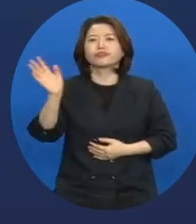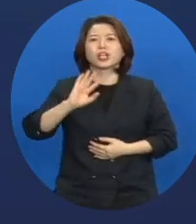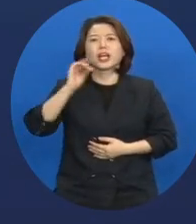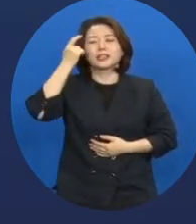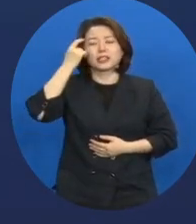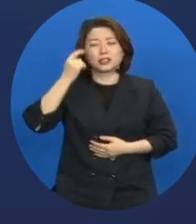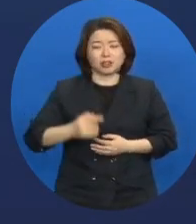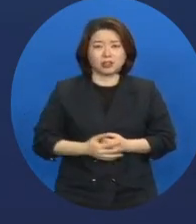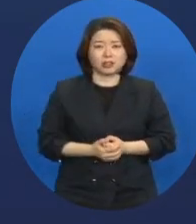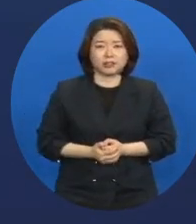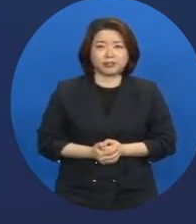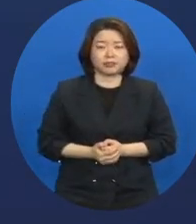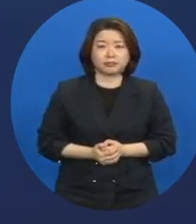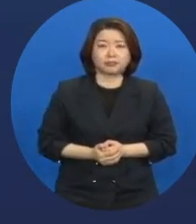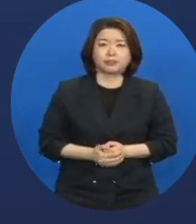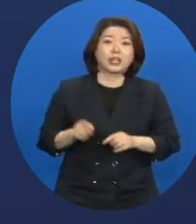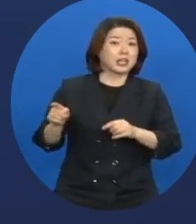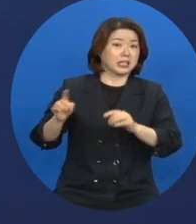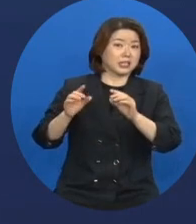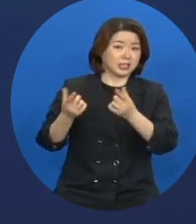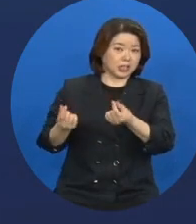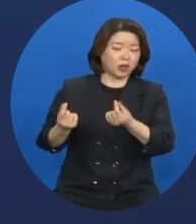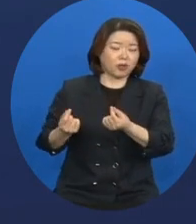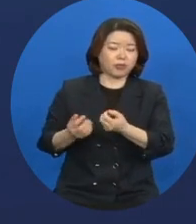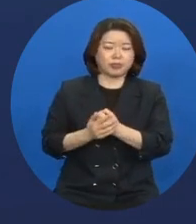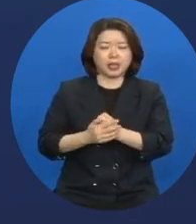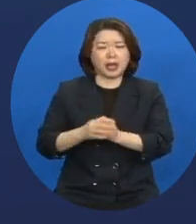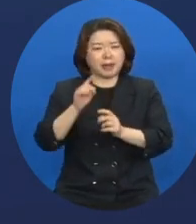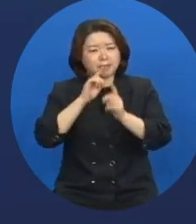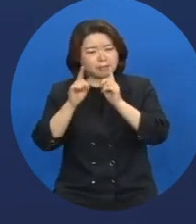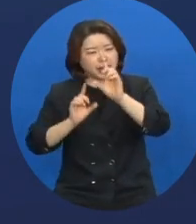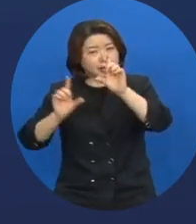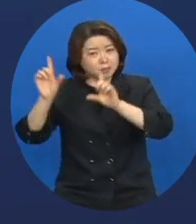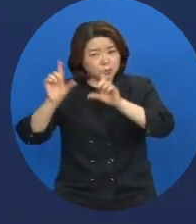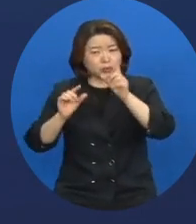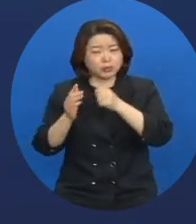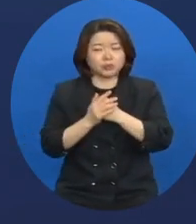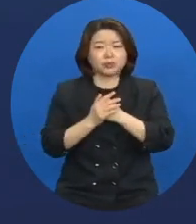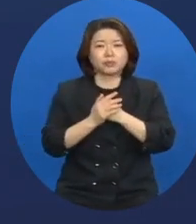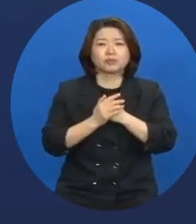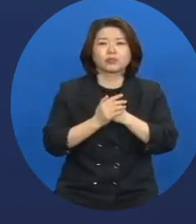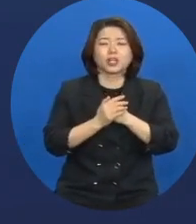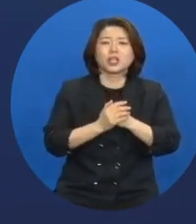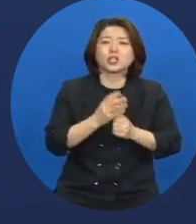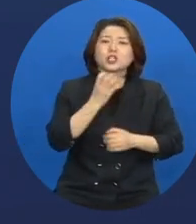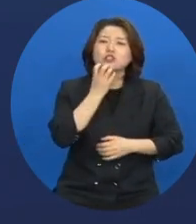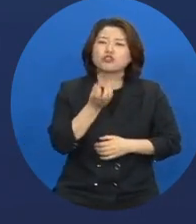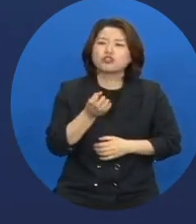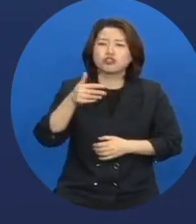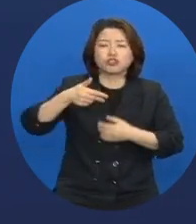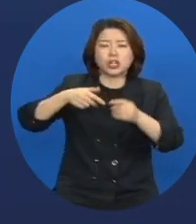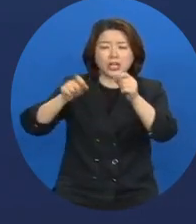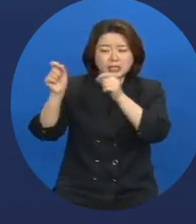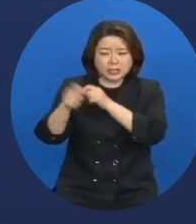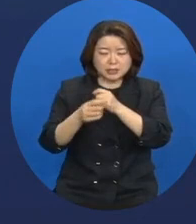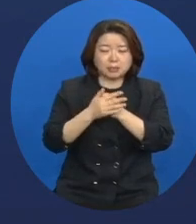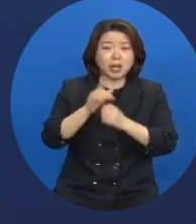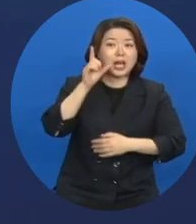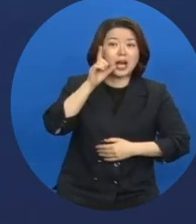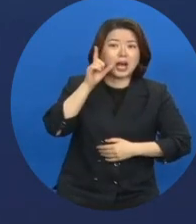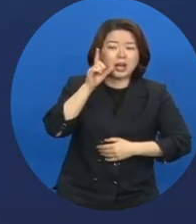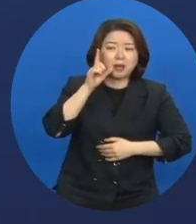거죠. 자, 이렇게 말하는 것이 유다지파의 갈렙과 얼마나 대조적입니까?